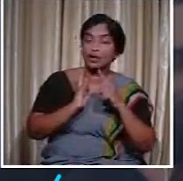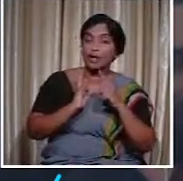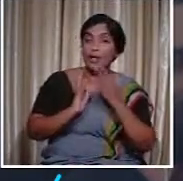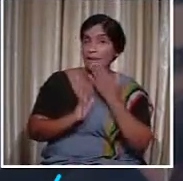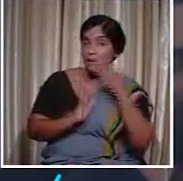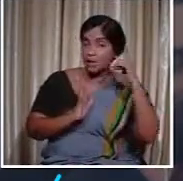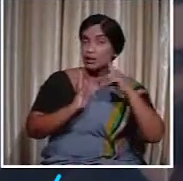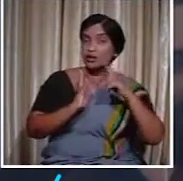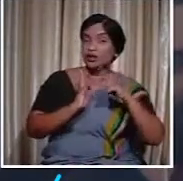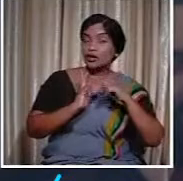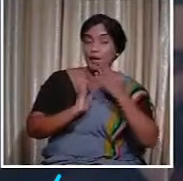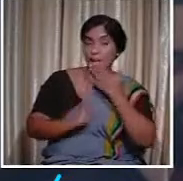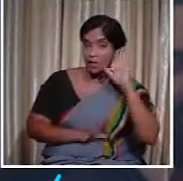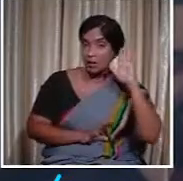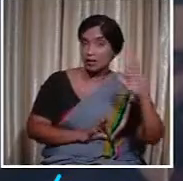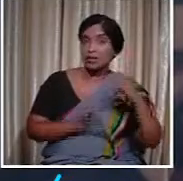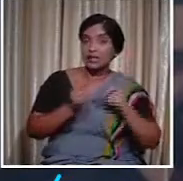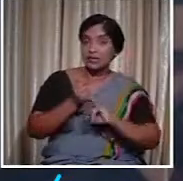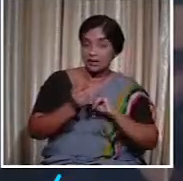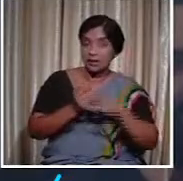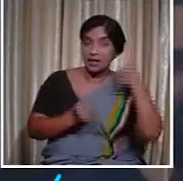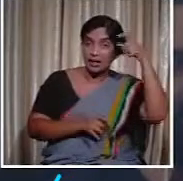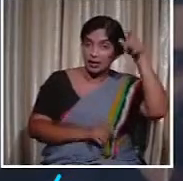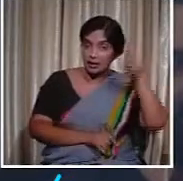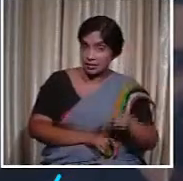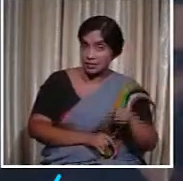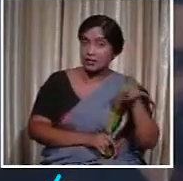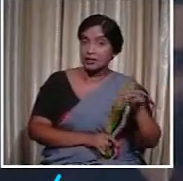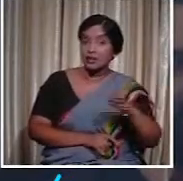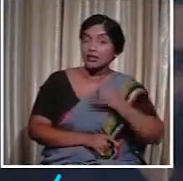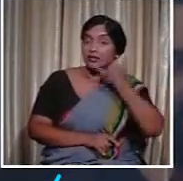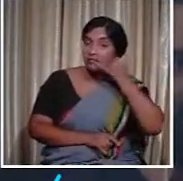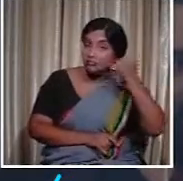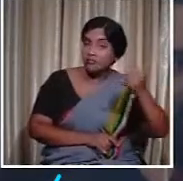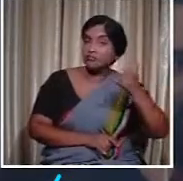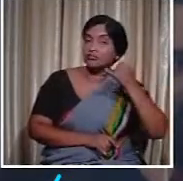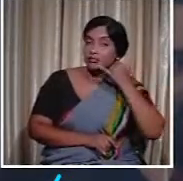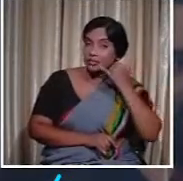ඇමරිකා එක්සත් ජනපදයේ සැමන්ටා පවර් මැතිණියගෙන් කතා